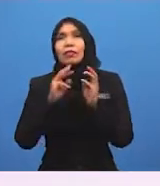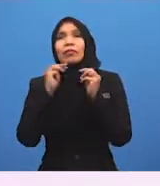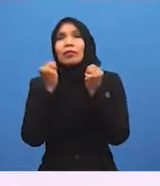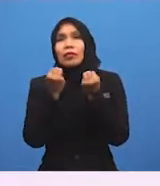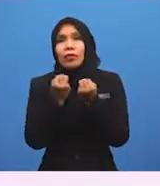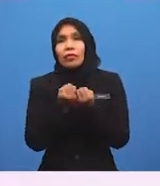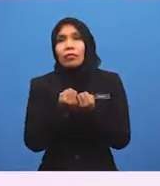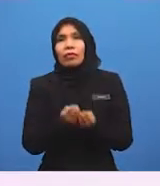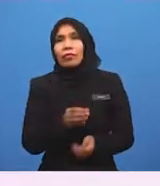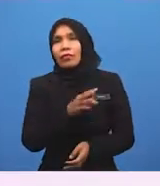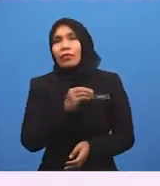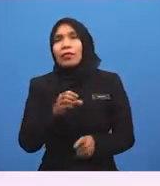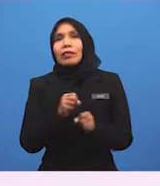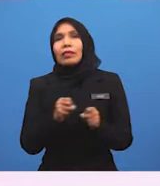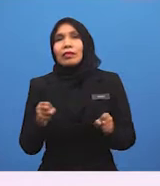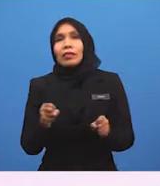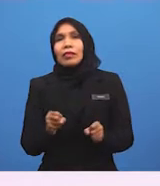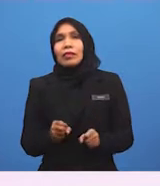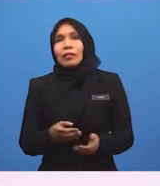layanan yang sama.